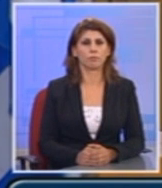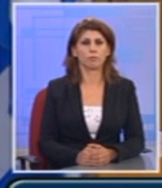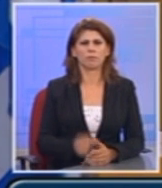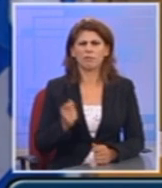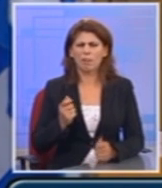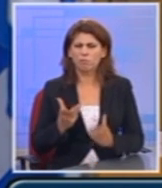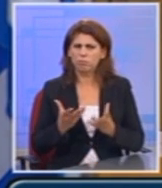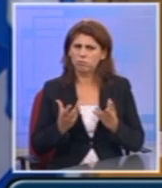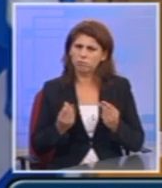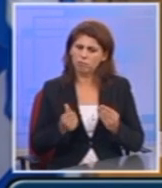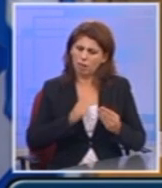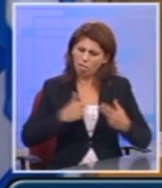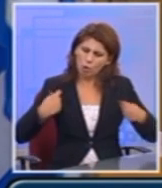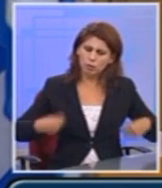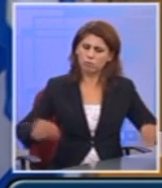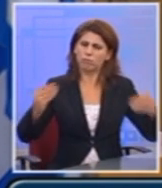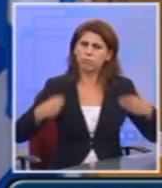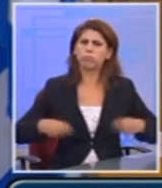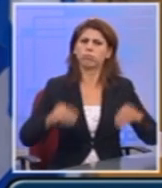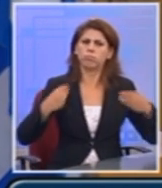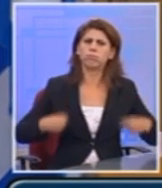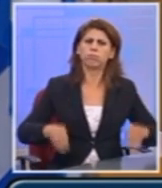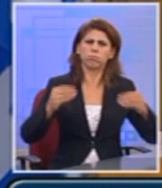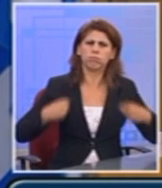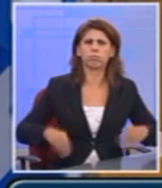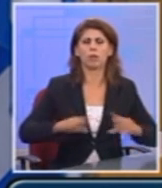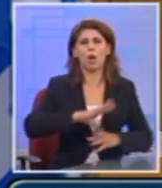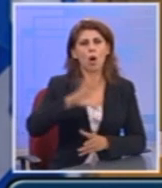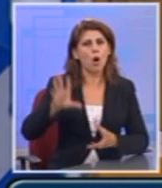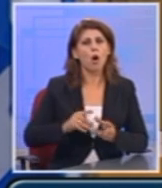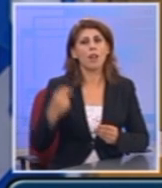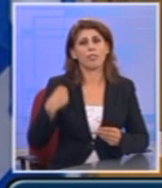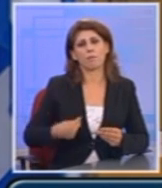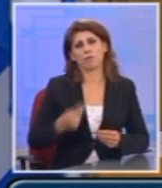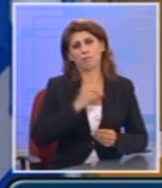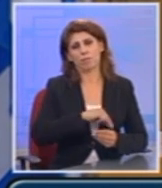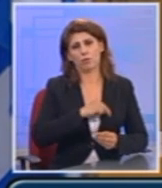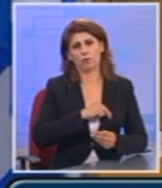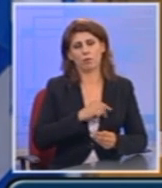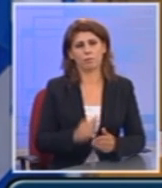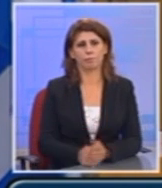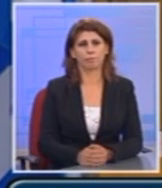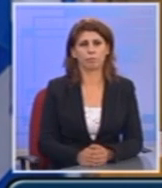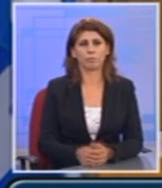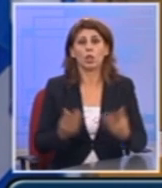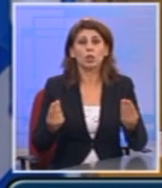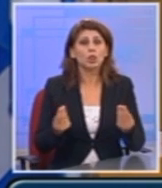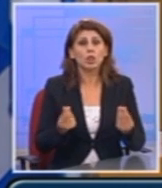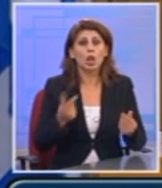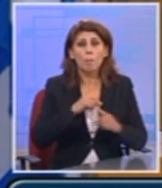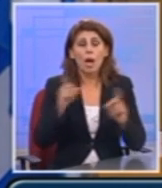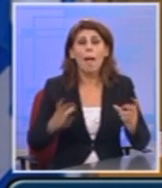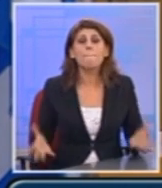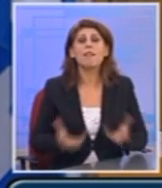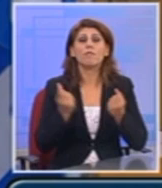άγρια ιδιωτικοποίηση το άγριο ξεπούλημα των μέσων επιβίωσης του λαού